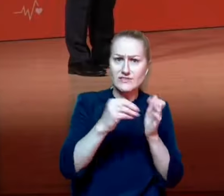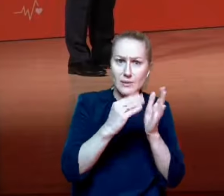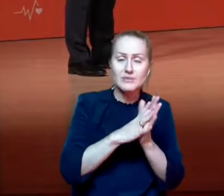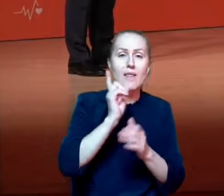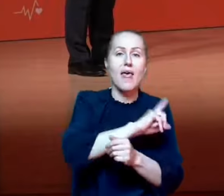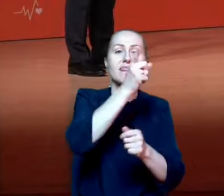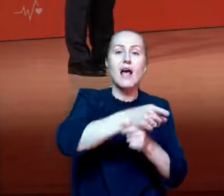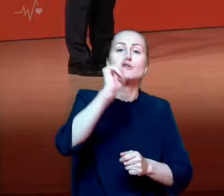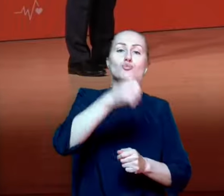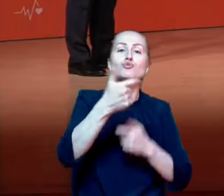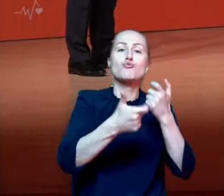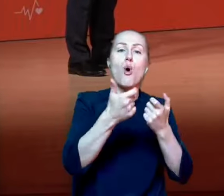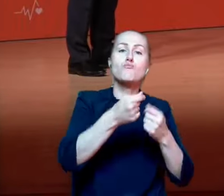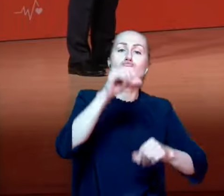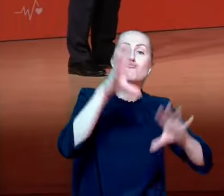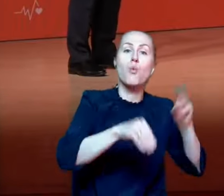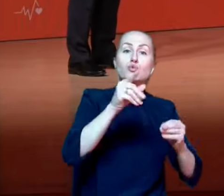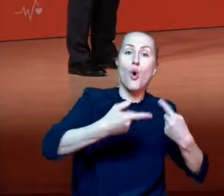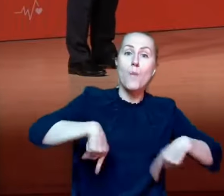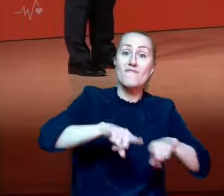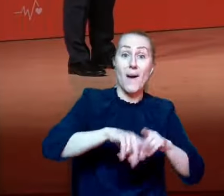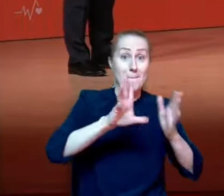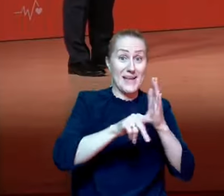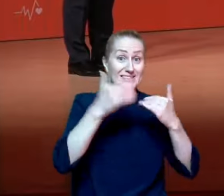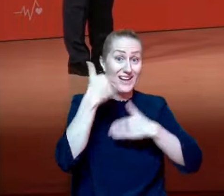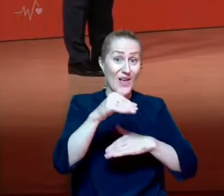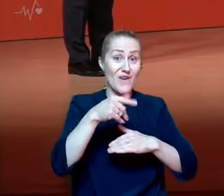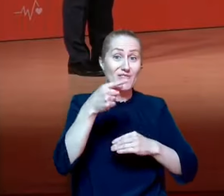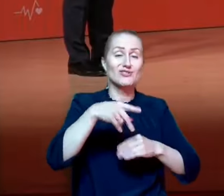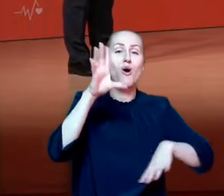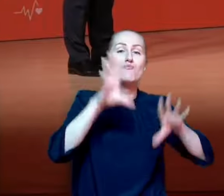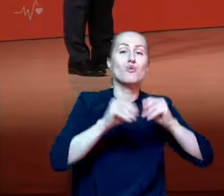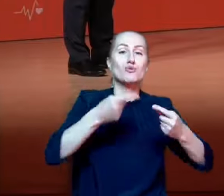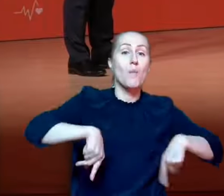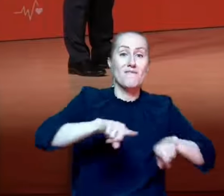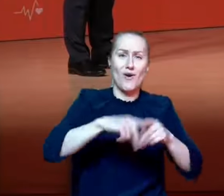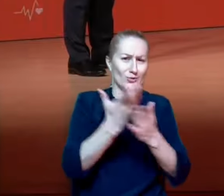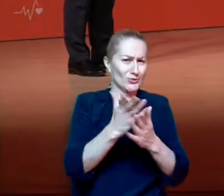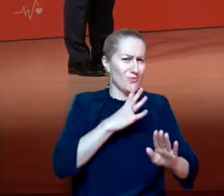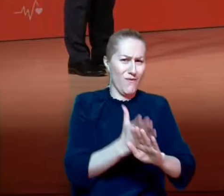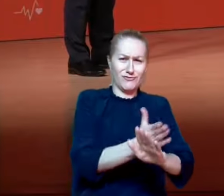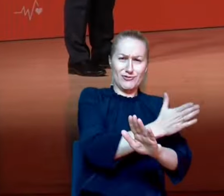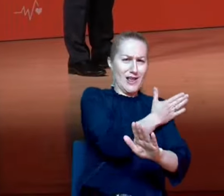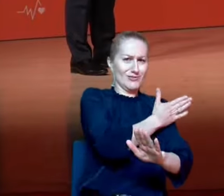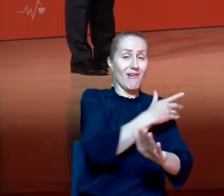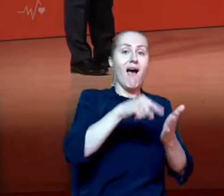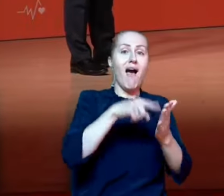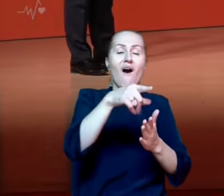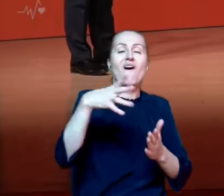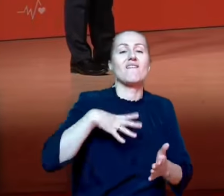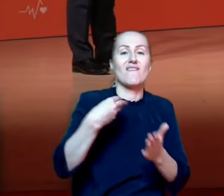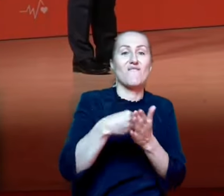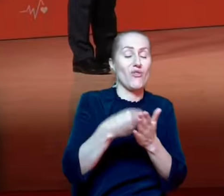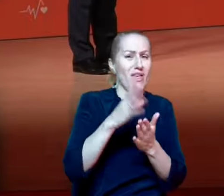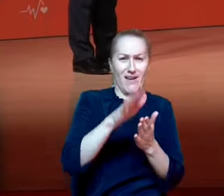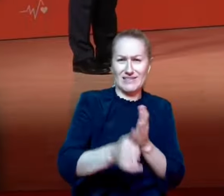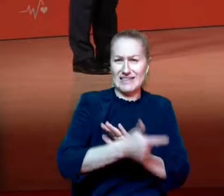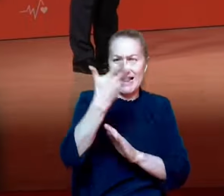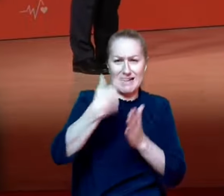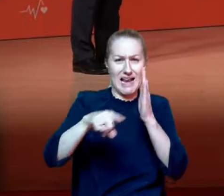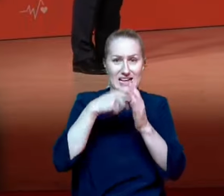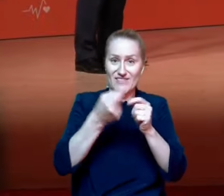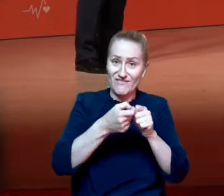budżetów obywatelskich. W mieście Katowice budżet obywatelski działa już znacznie, znacznie wcześniej i jego wysokość jest kilkukrotnie wyższa